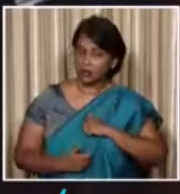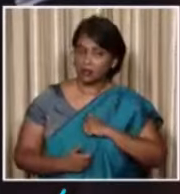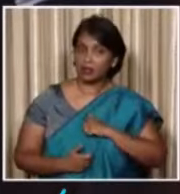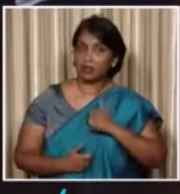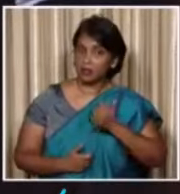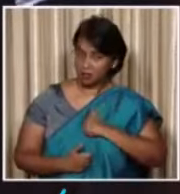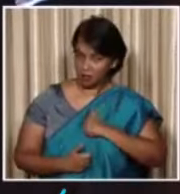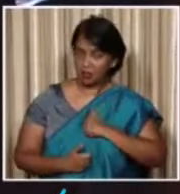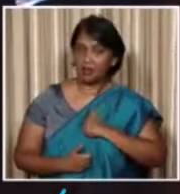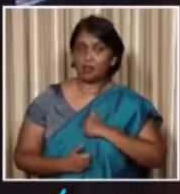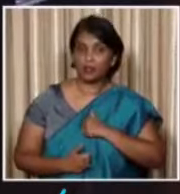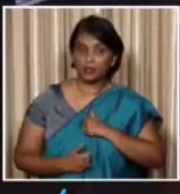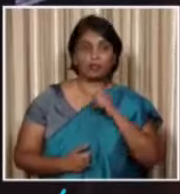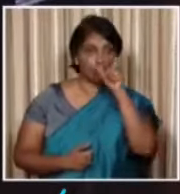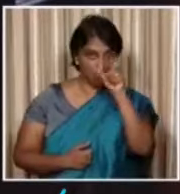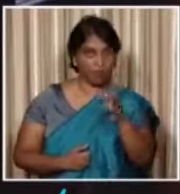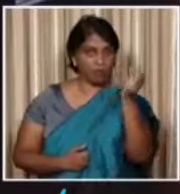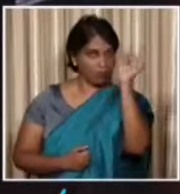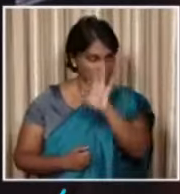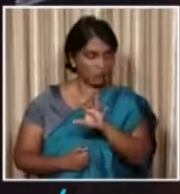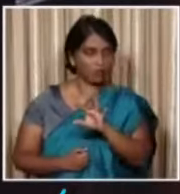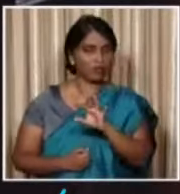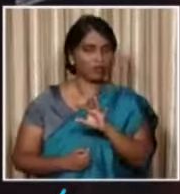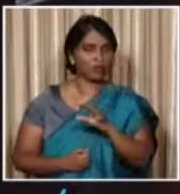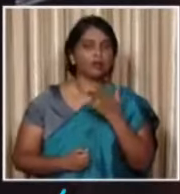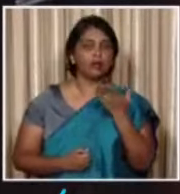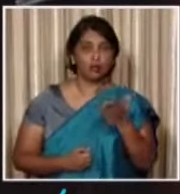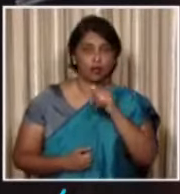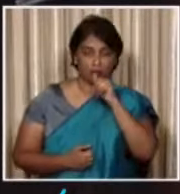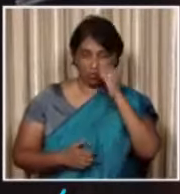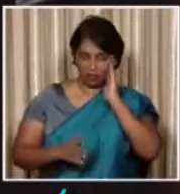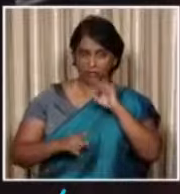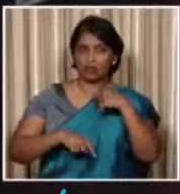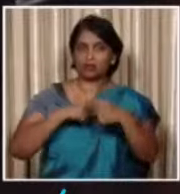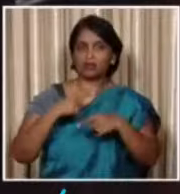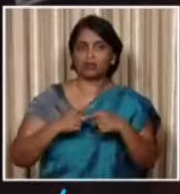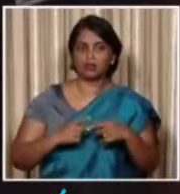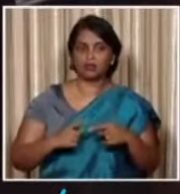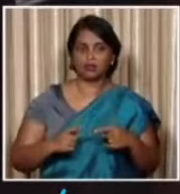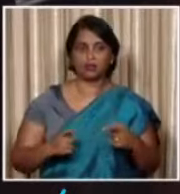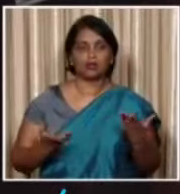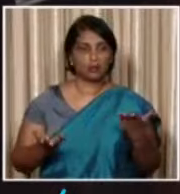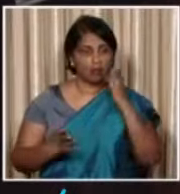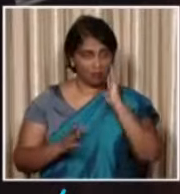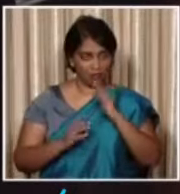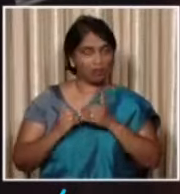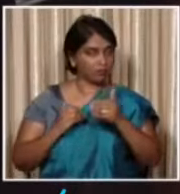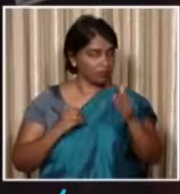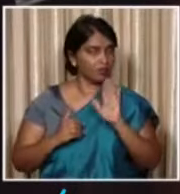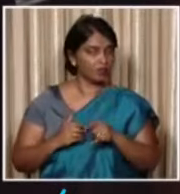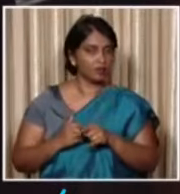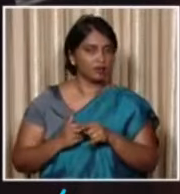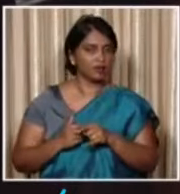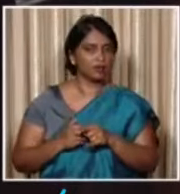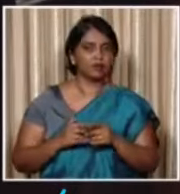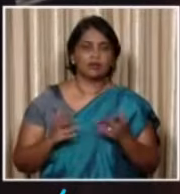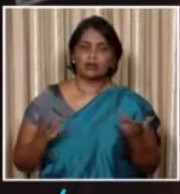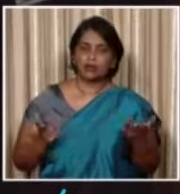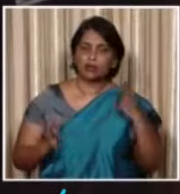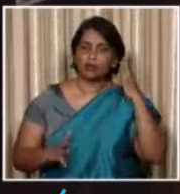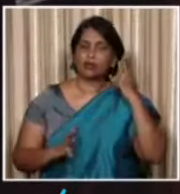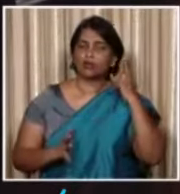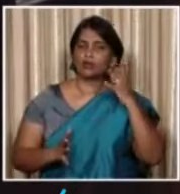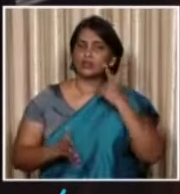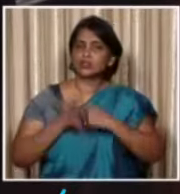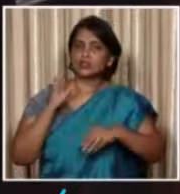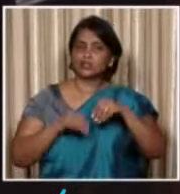kiamati benno na kenakar kenada benno ne. Mereka itu sampradaya, mereka itu sampradaya benno ne. Ini loko